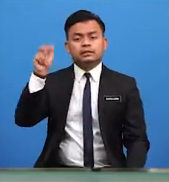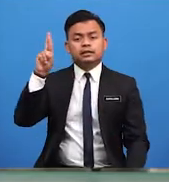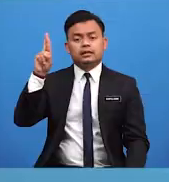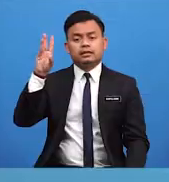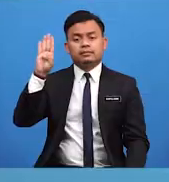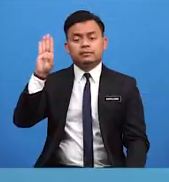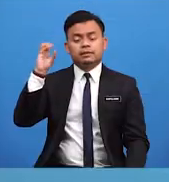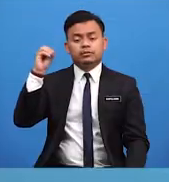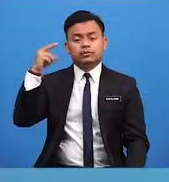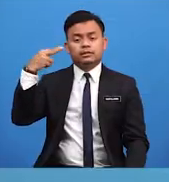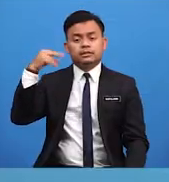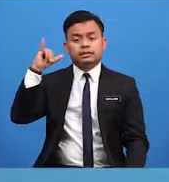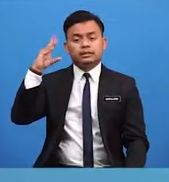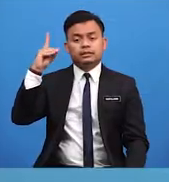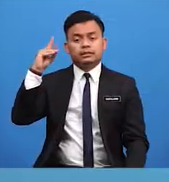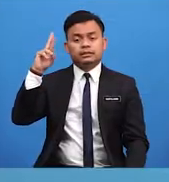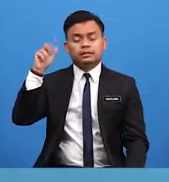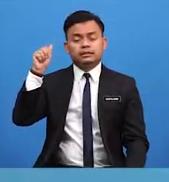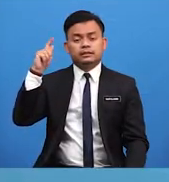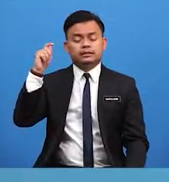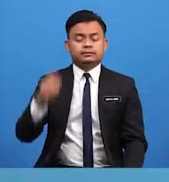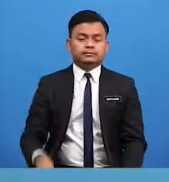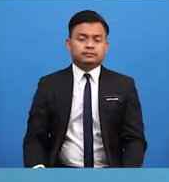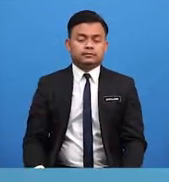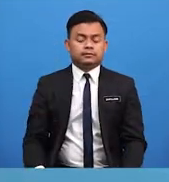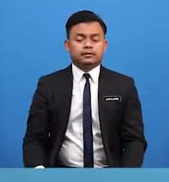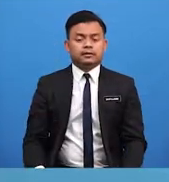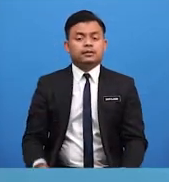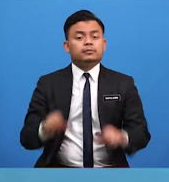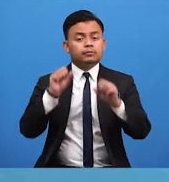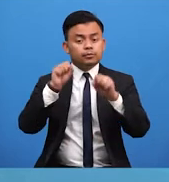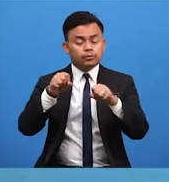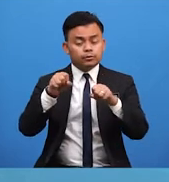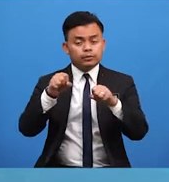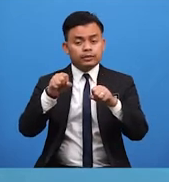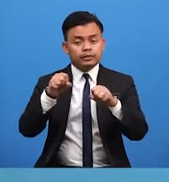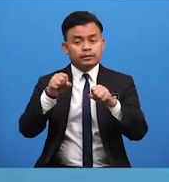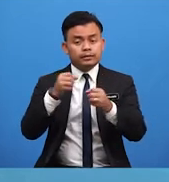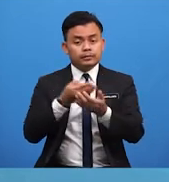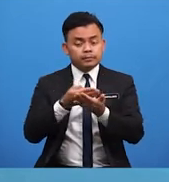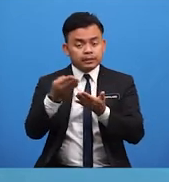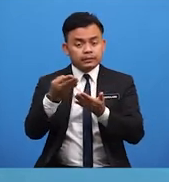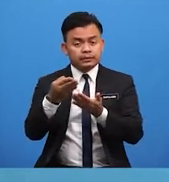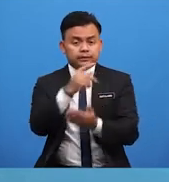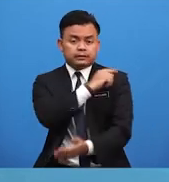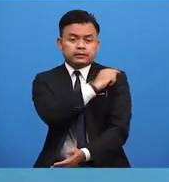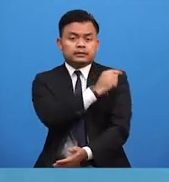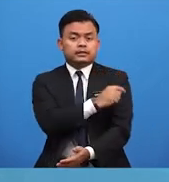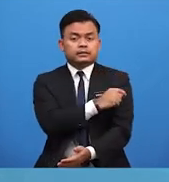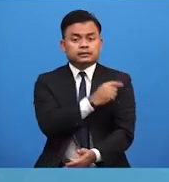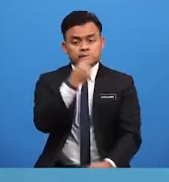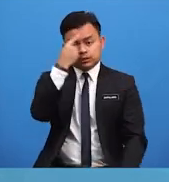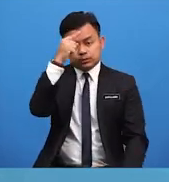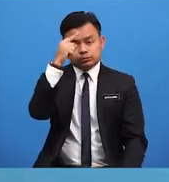kerana makanan tersebut dapat membekalkan tenaga yang mencukupi untuk kita